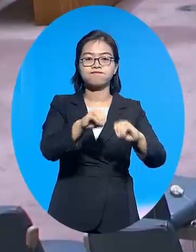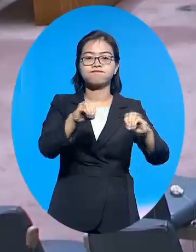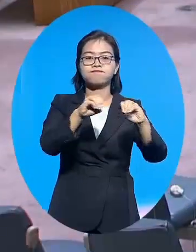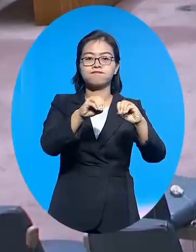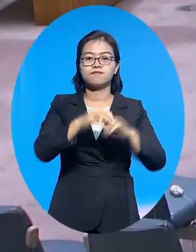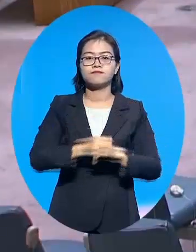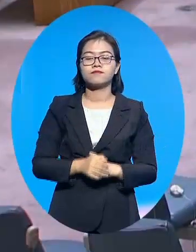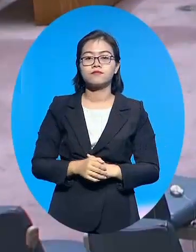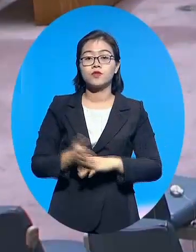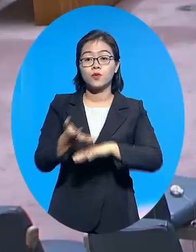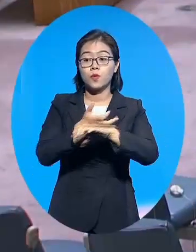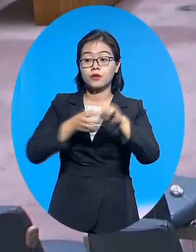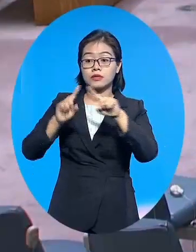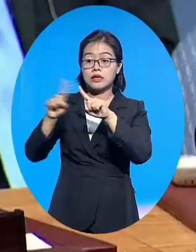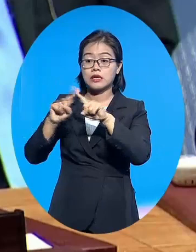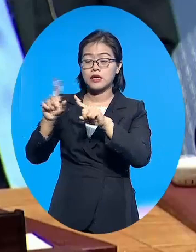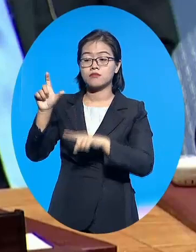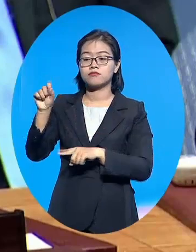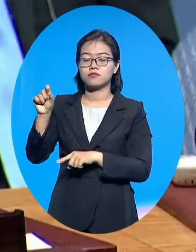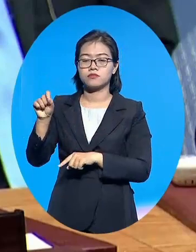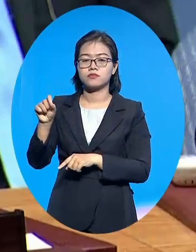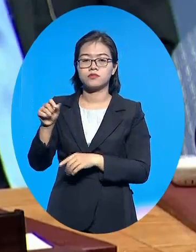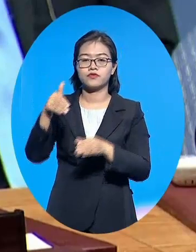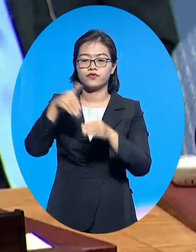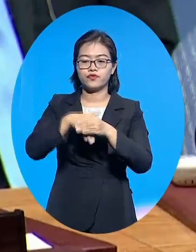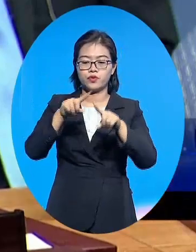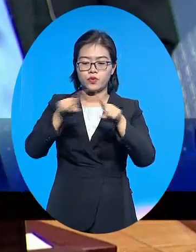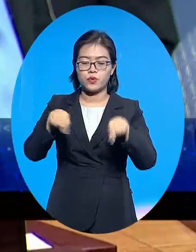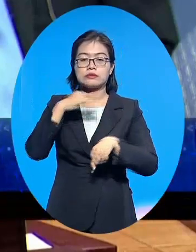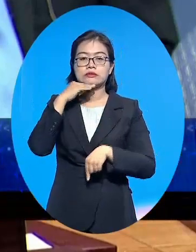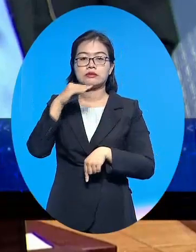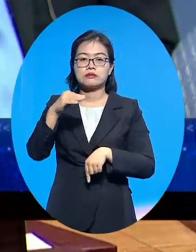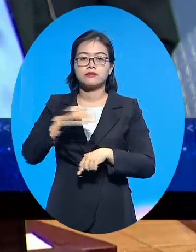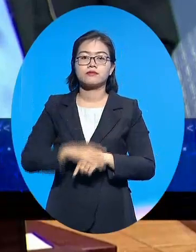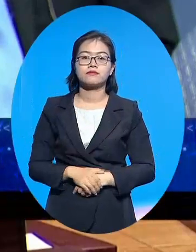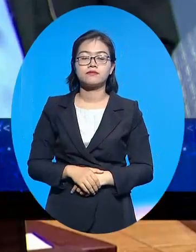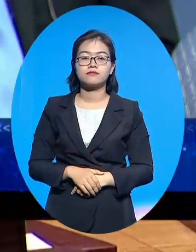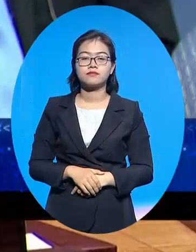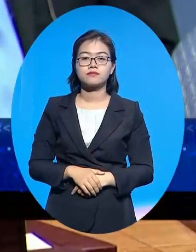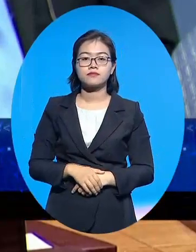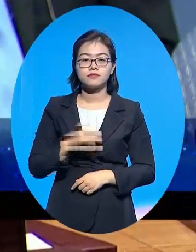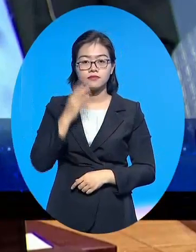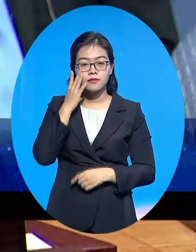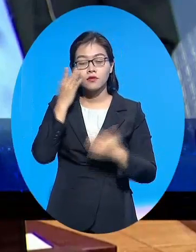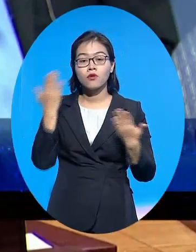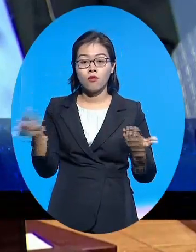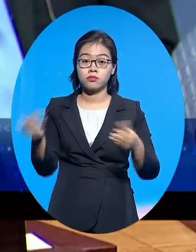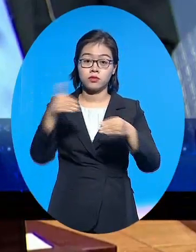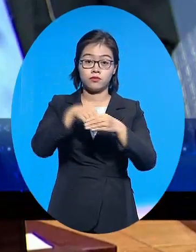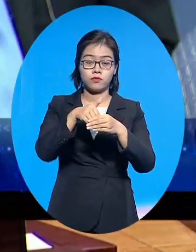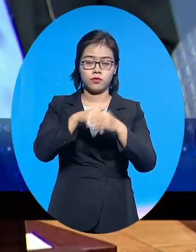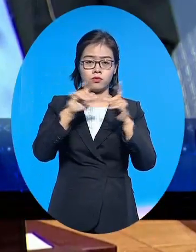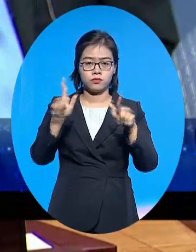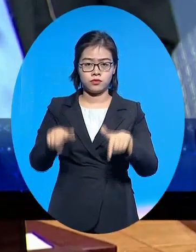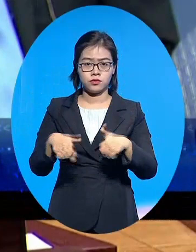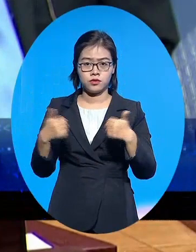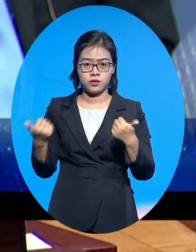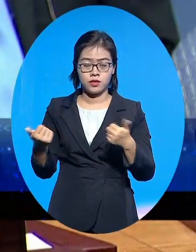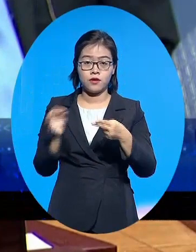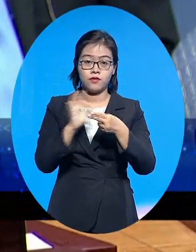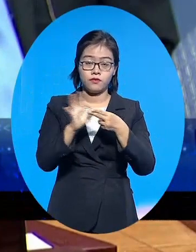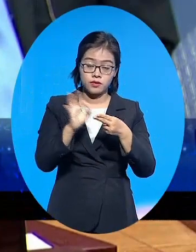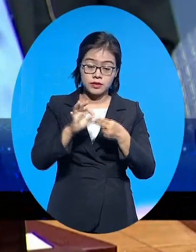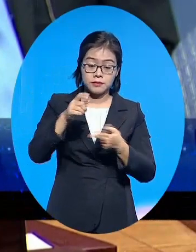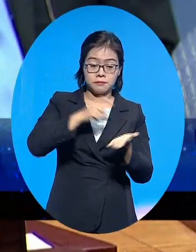Bảo an còn lại bỏ phiếu trắng bất chấp kết quả cuộc bỏ phiếu ngày hôm nay các vấn đề đặt ra giấy Mỹ và Ukraina